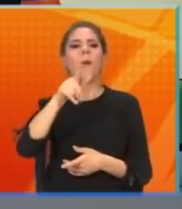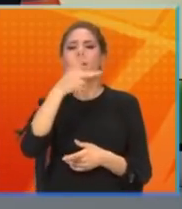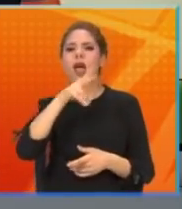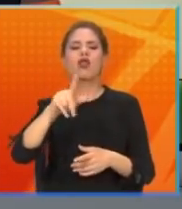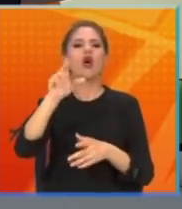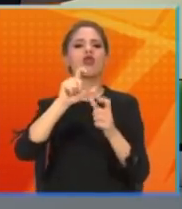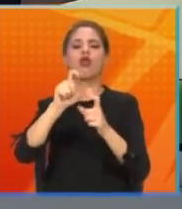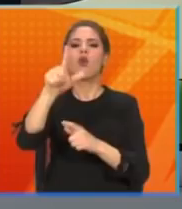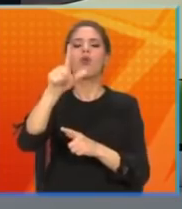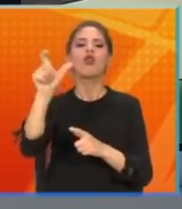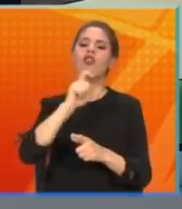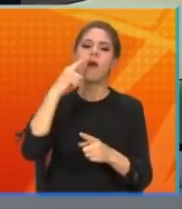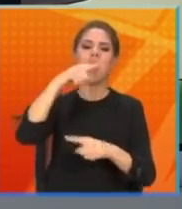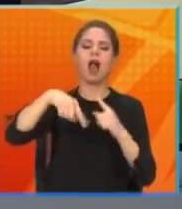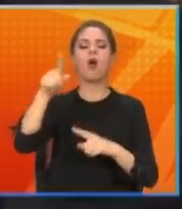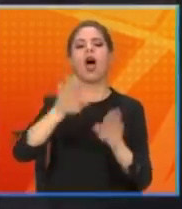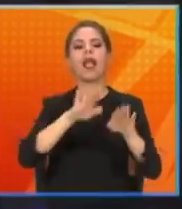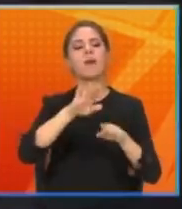aradı. İşte adım adım o süreç.